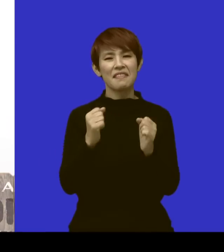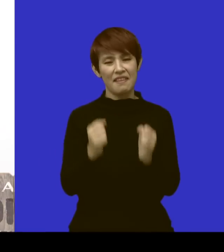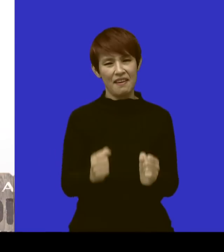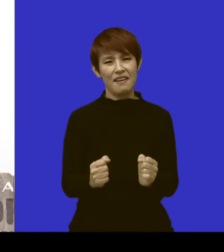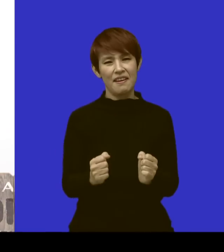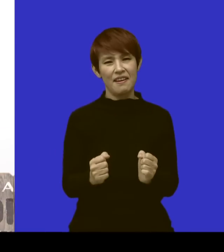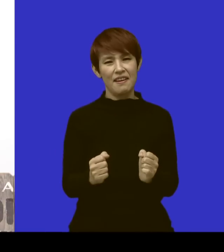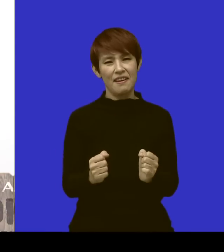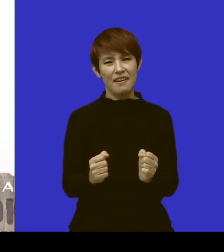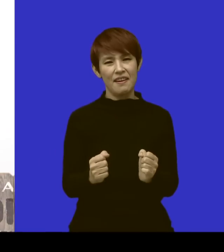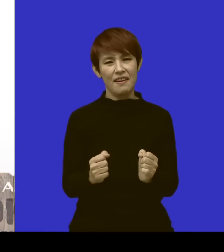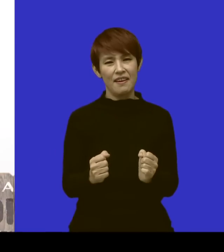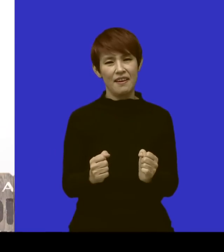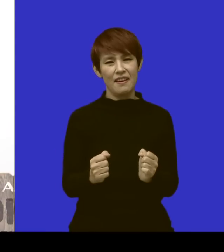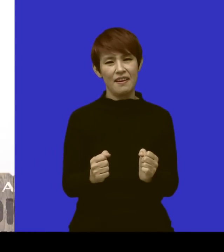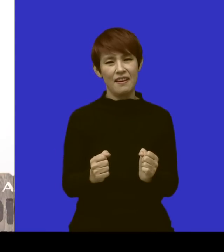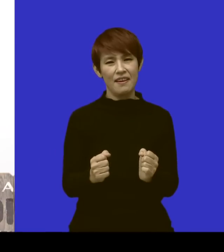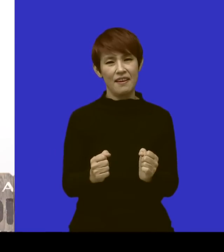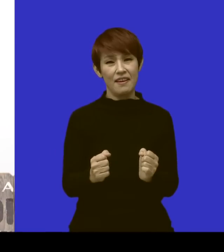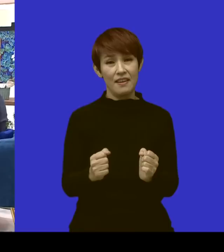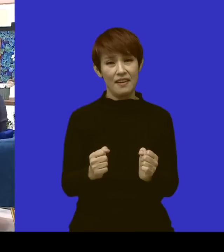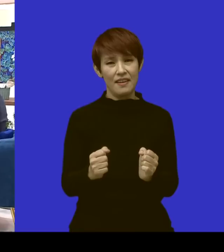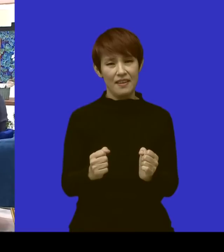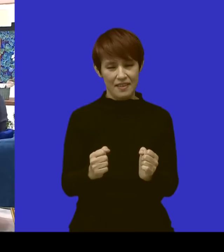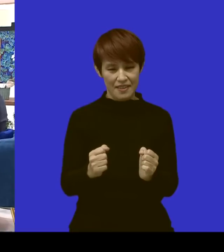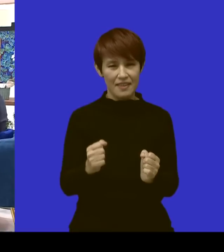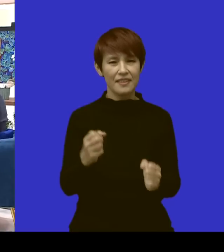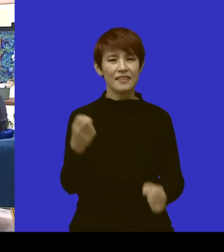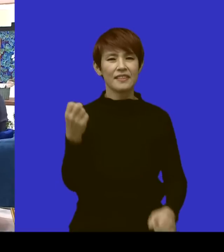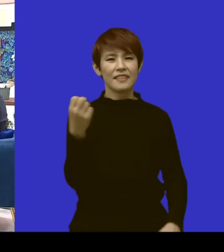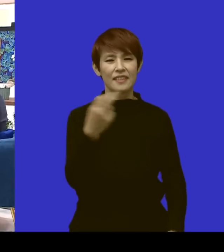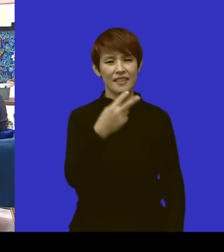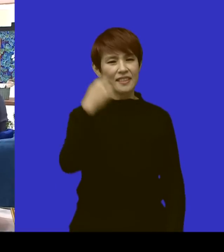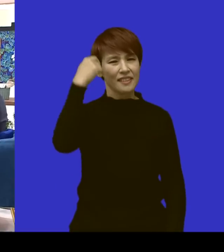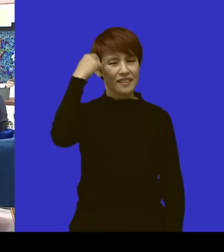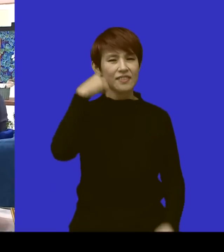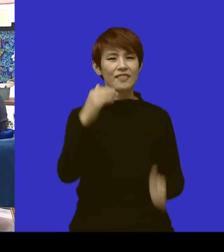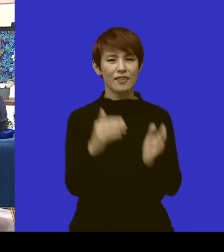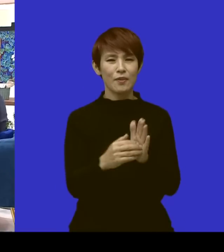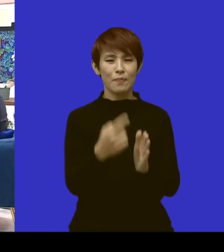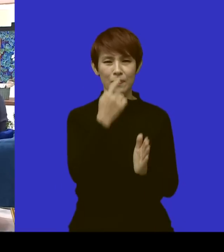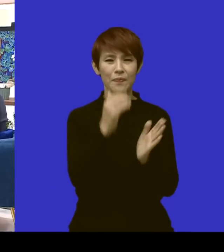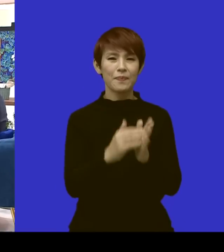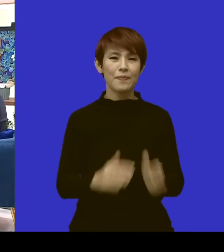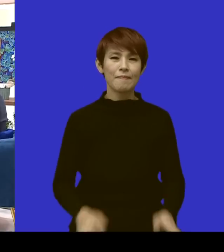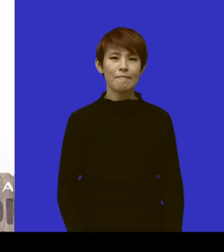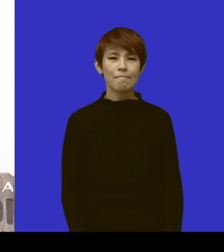계시는구나라는 거를 새삼 다시 배우게 된 것 같아요.